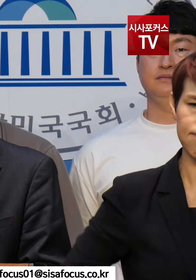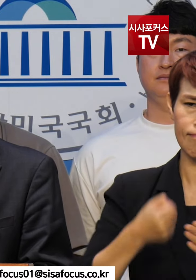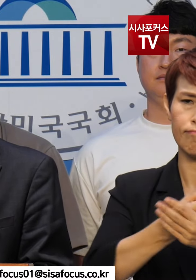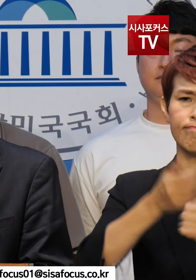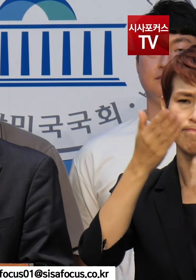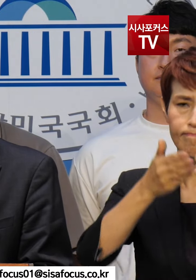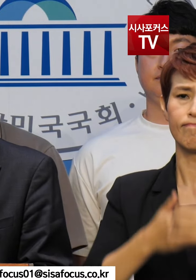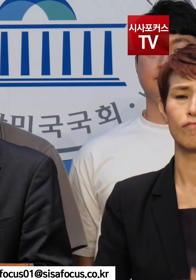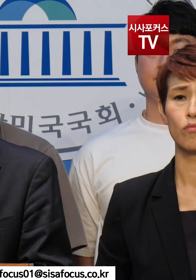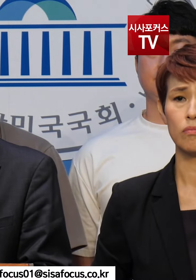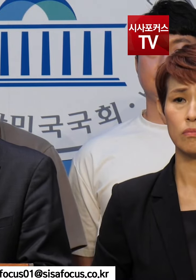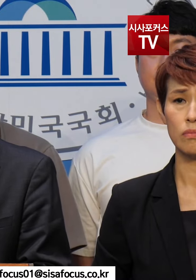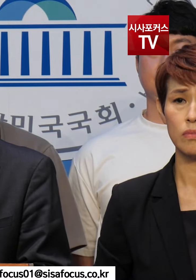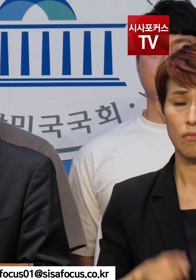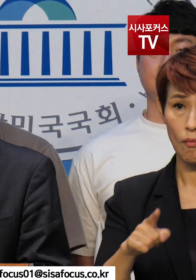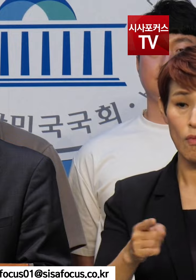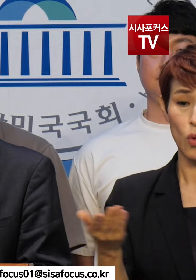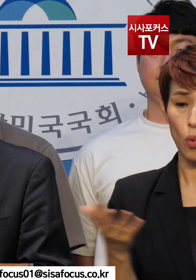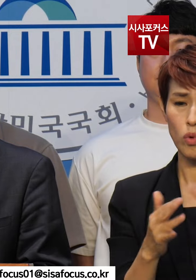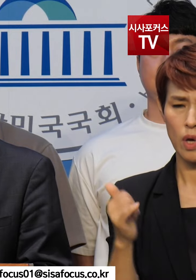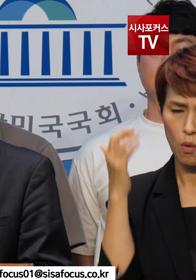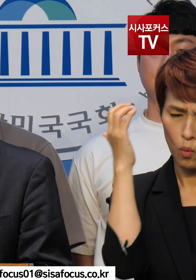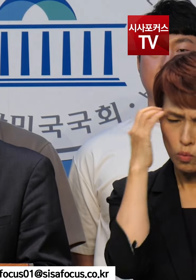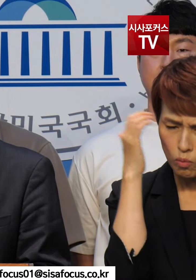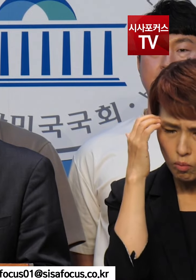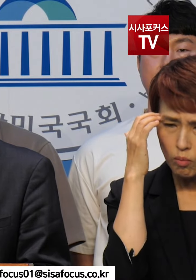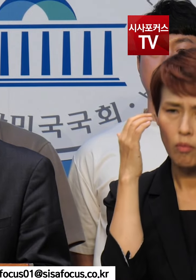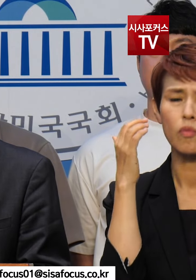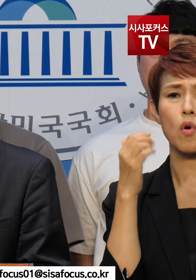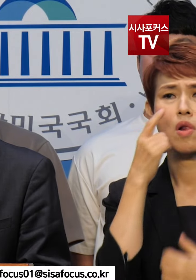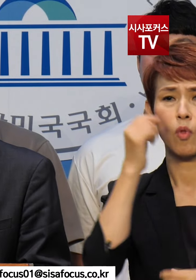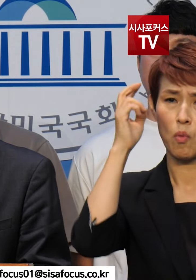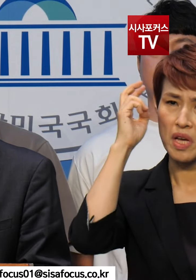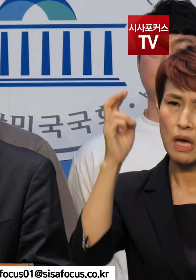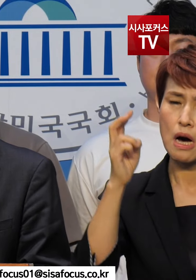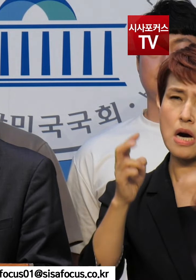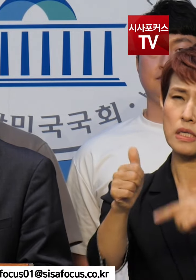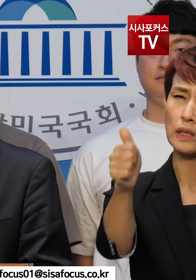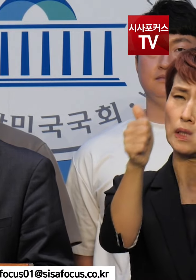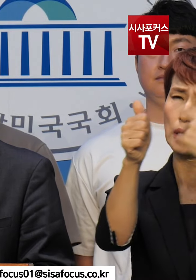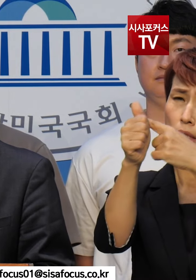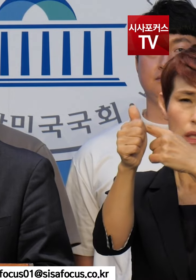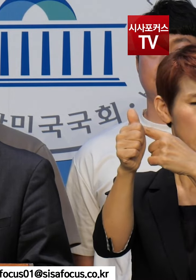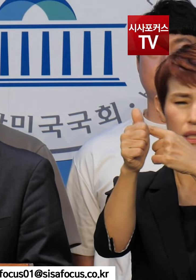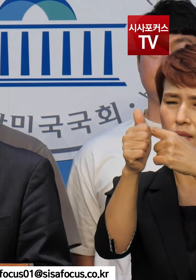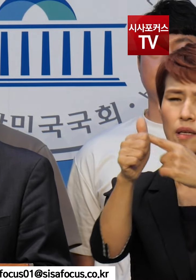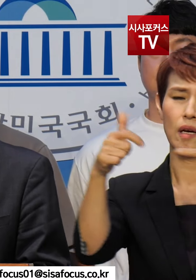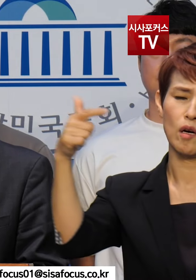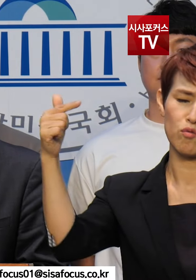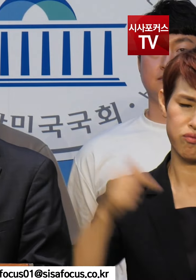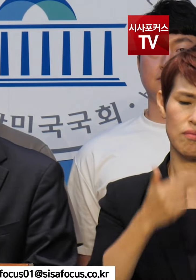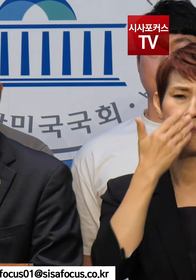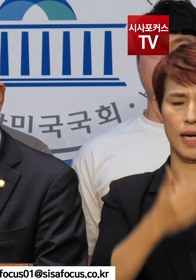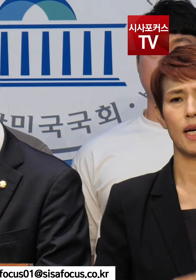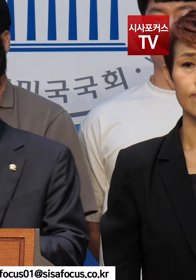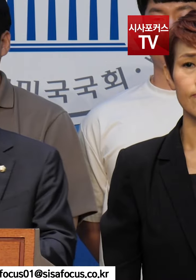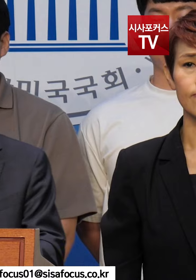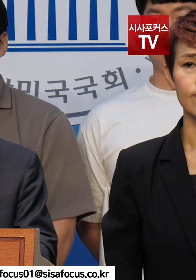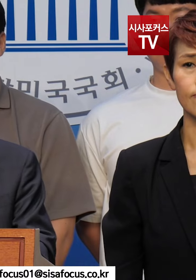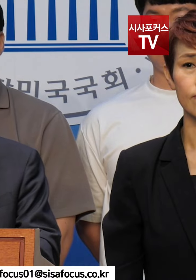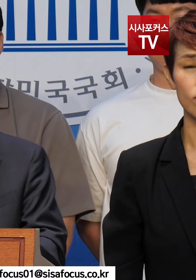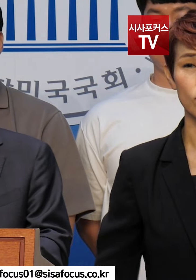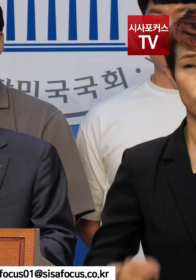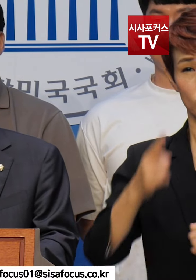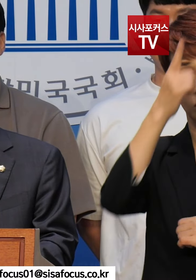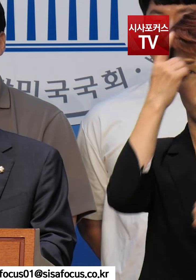합니다. 그래야 노동자의 고통도 일본 기업을 규탄하는 목소리도 줄어들 수 있습니다.